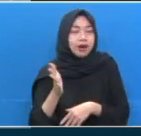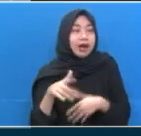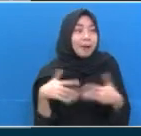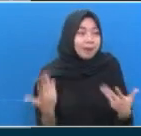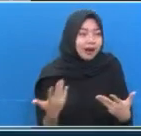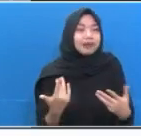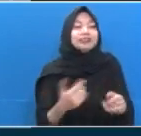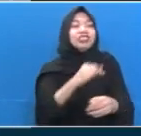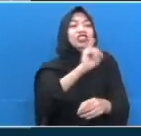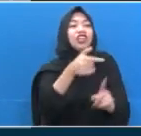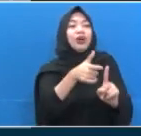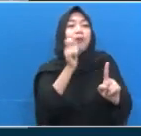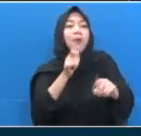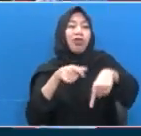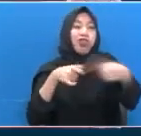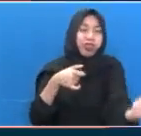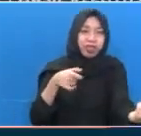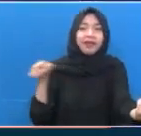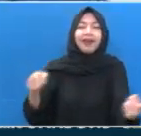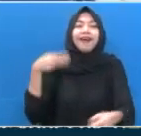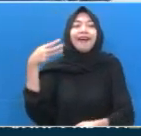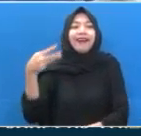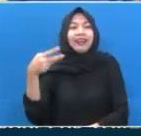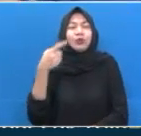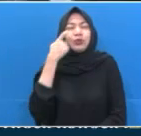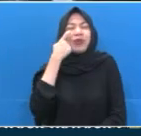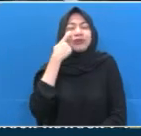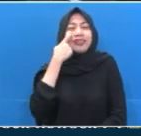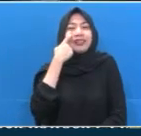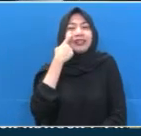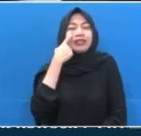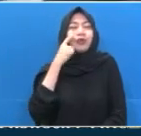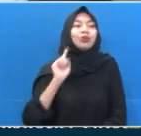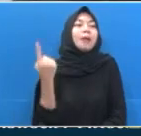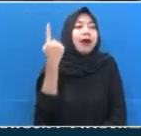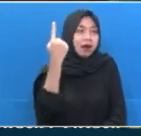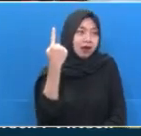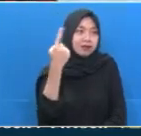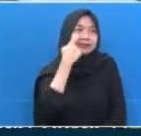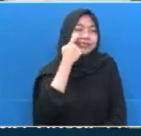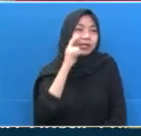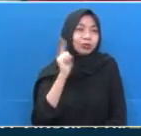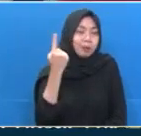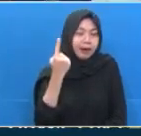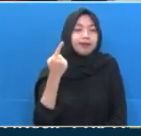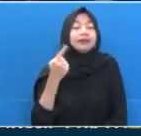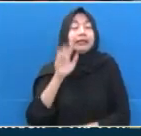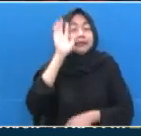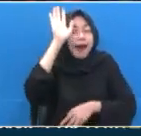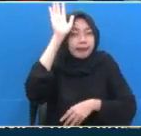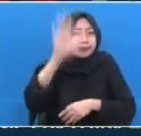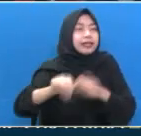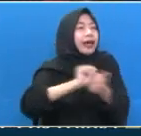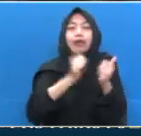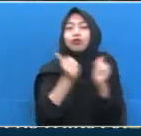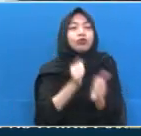yang menjadi peranannya sangat penting karena membuka kasus ini menjadi terang